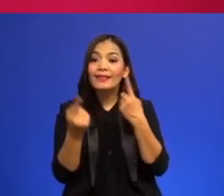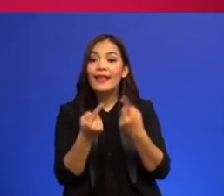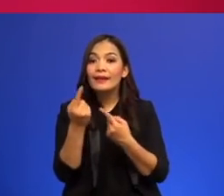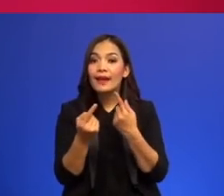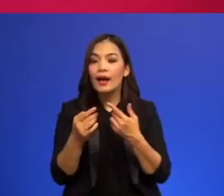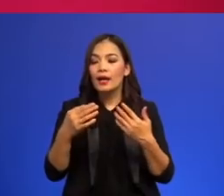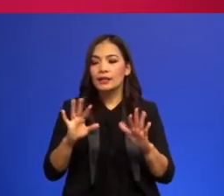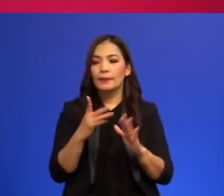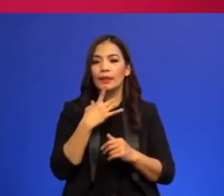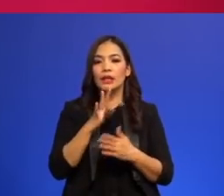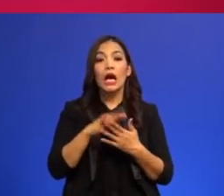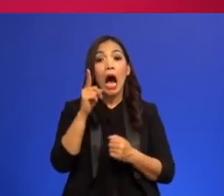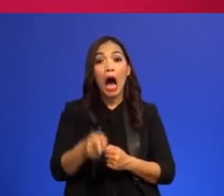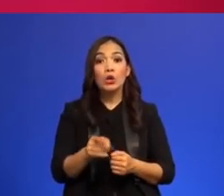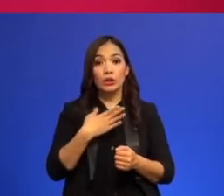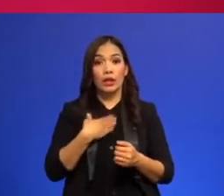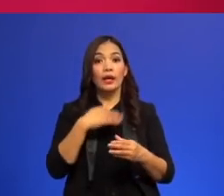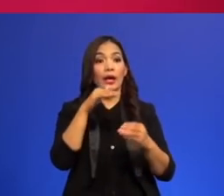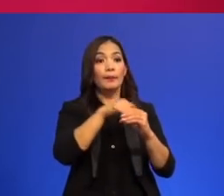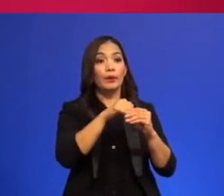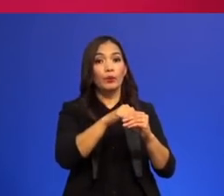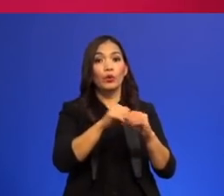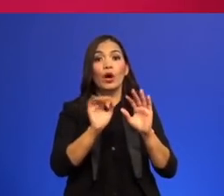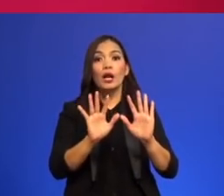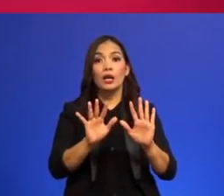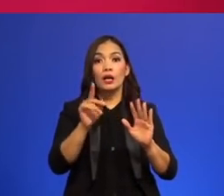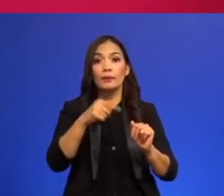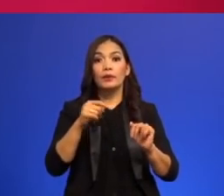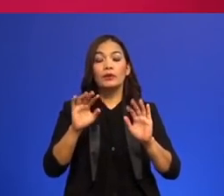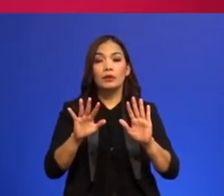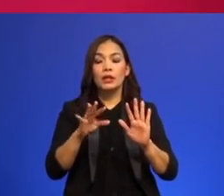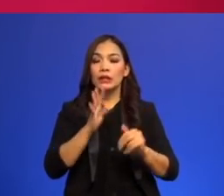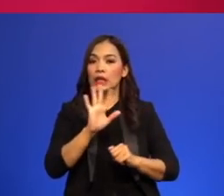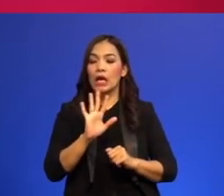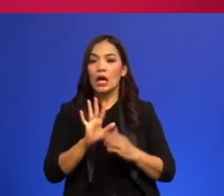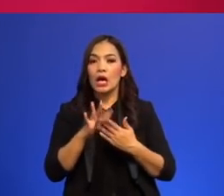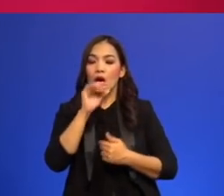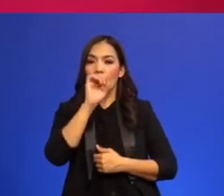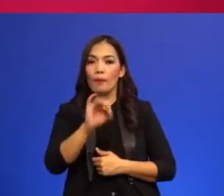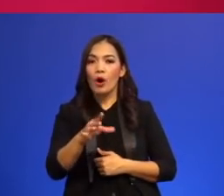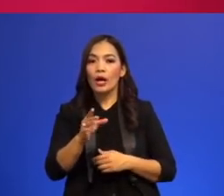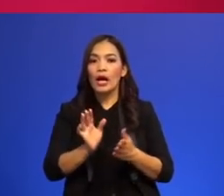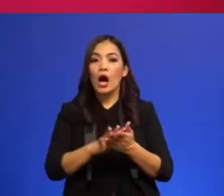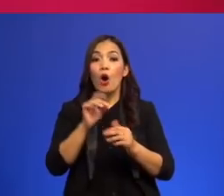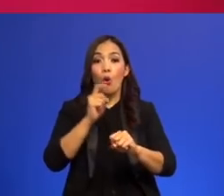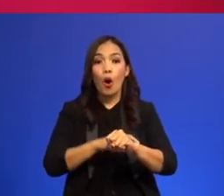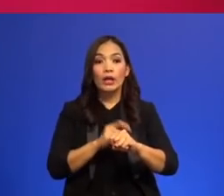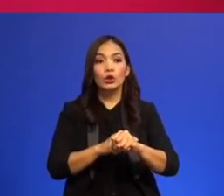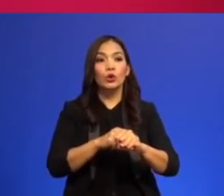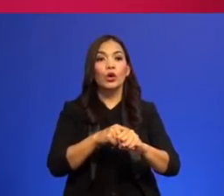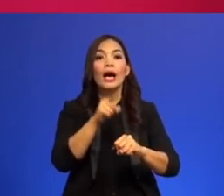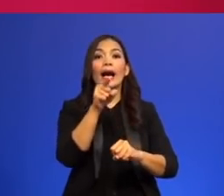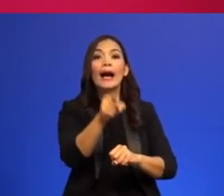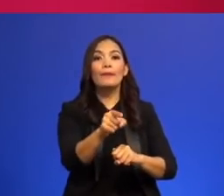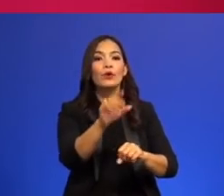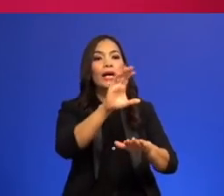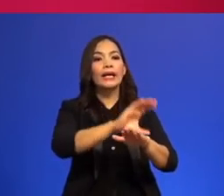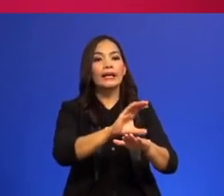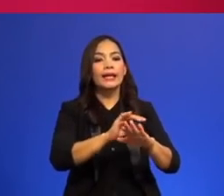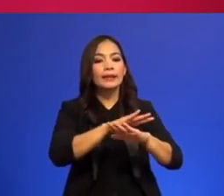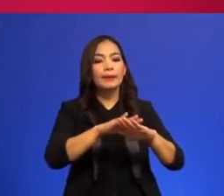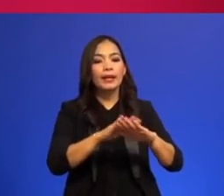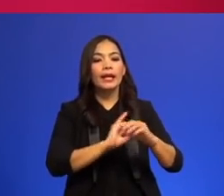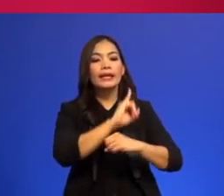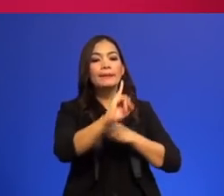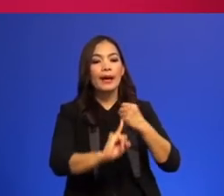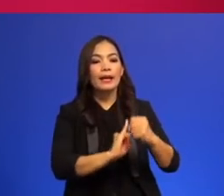apakah wajib memberi perpuluhan? Saya tidak jawab persentase, tapi saya katakan di mana kau ke gereja, dipelihara